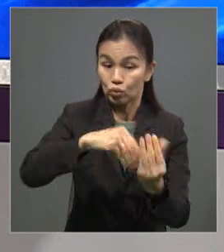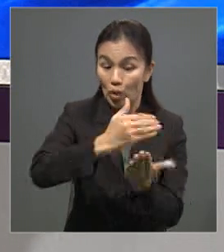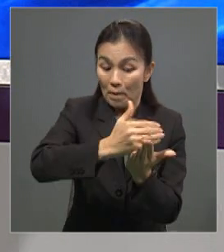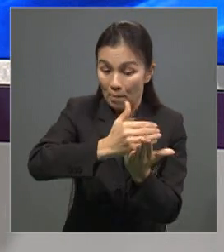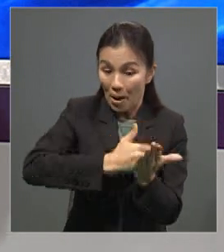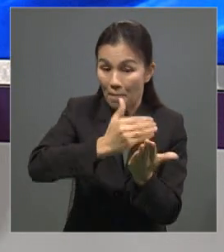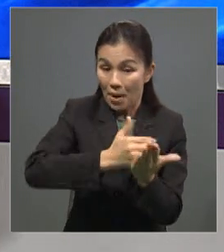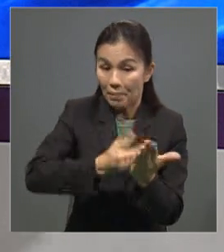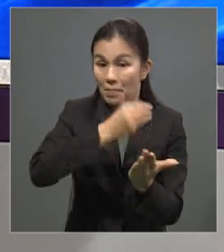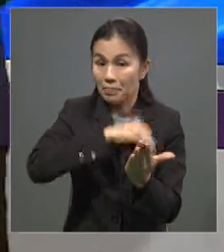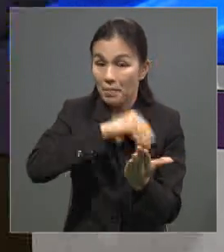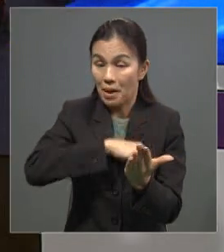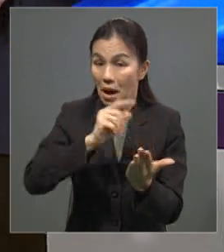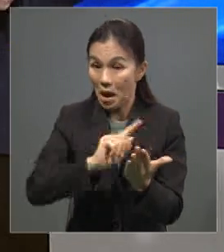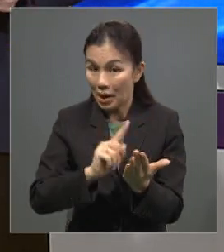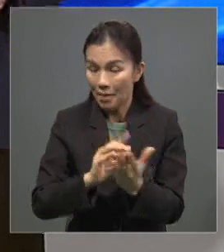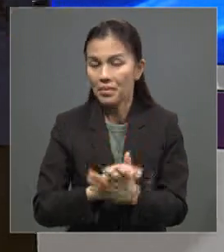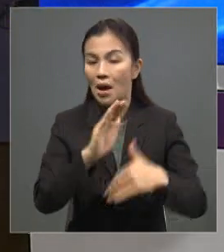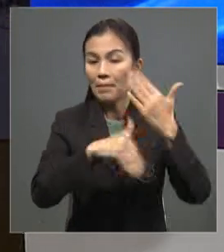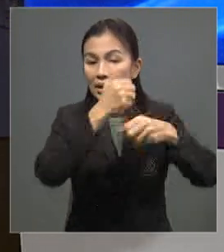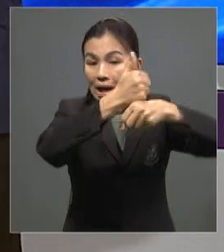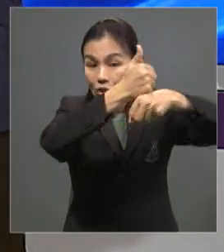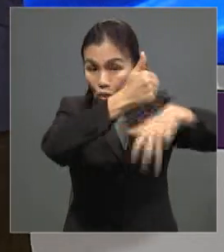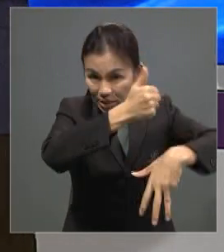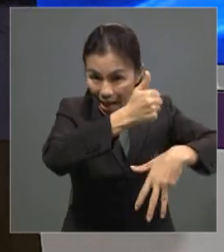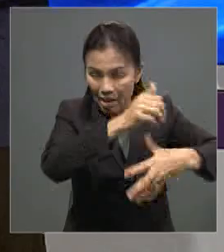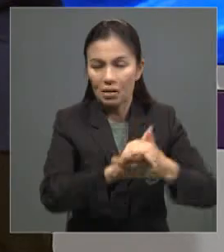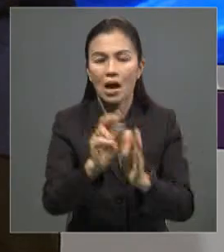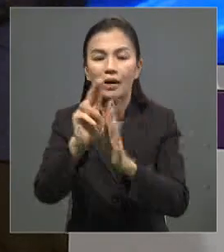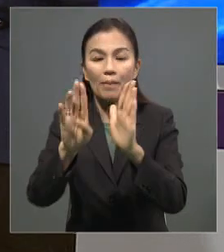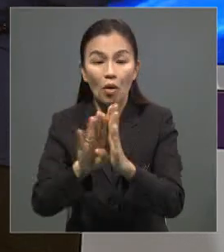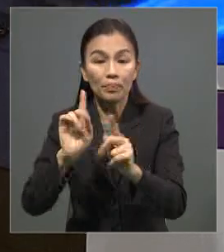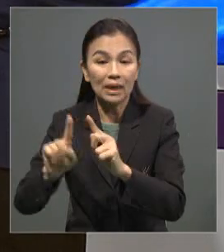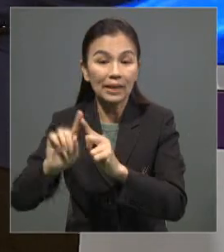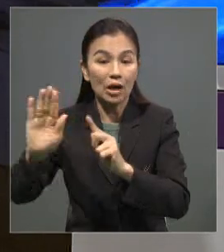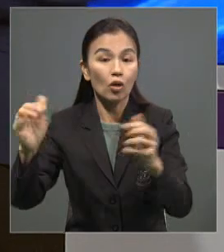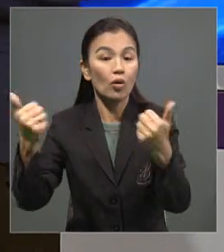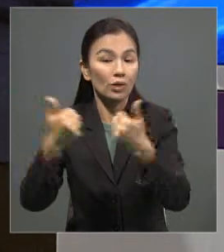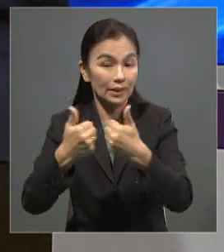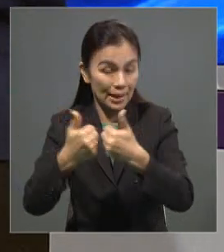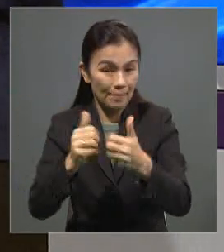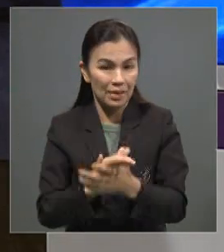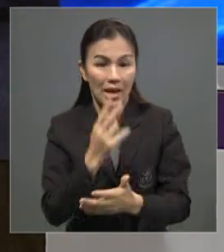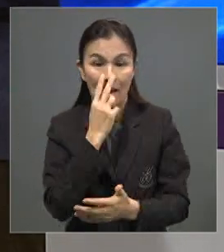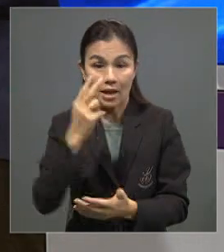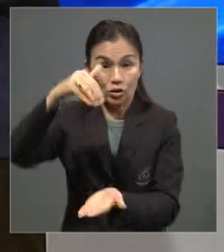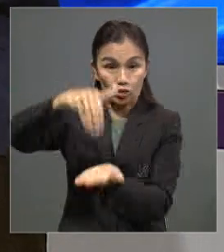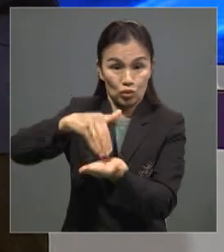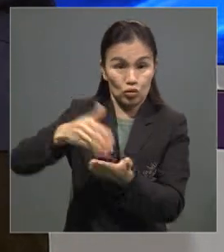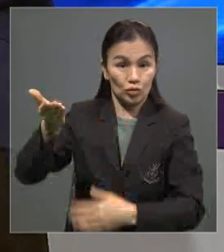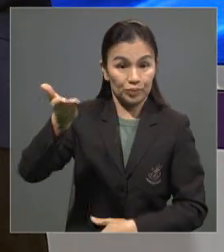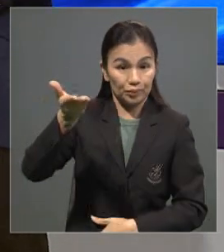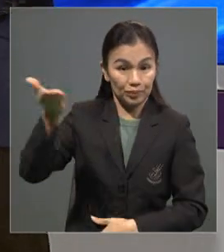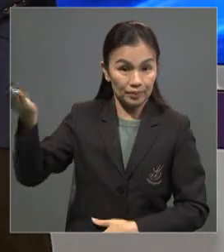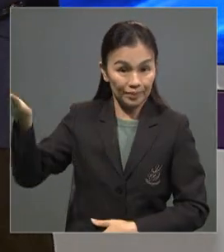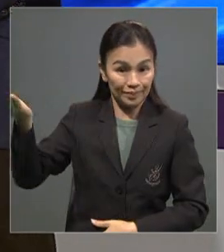นี้มีทั้งการพัฒนาโครงสร้างพื้นฐานและระบบนิเวศนะครับเราจะได้เห็นศูนย์ Edutainment Complex